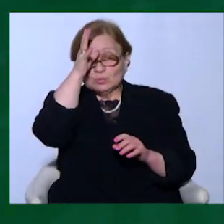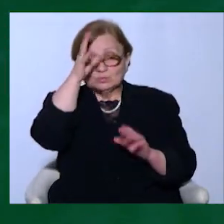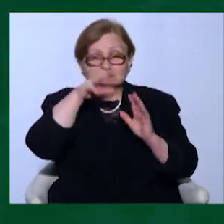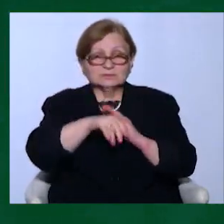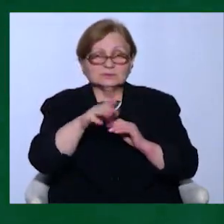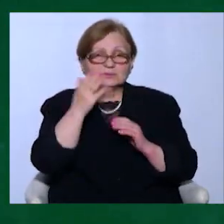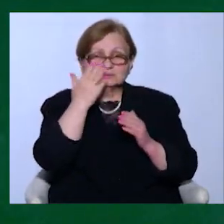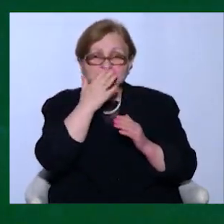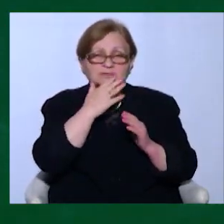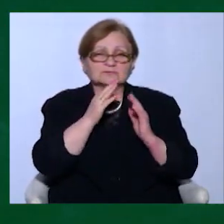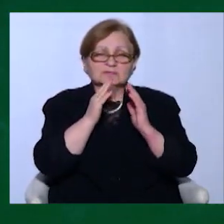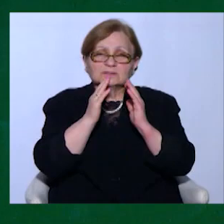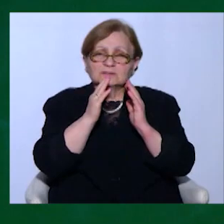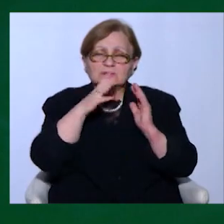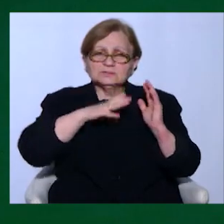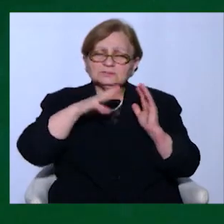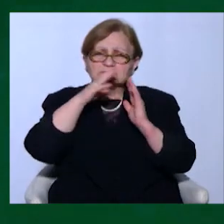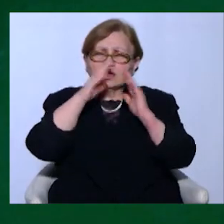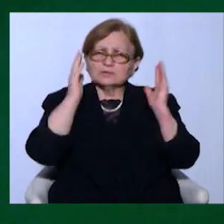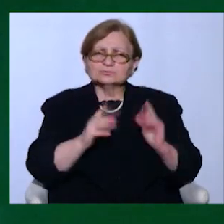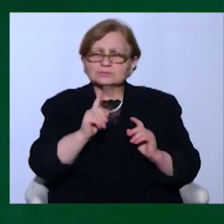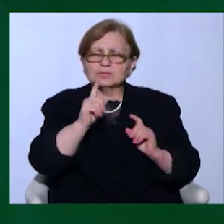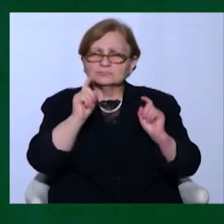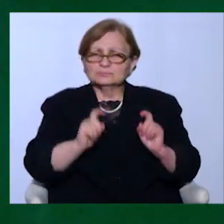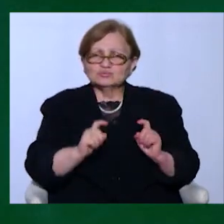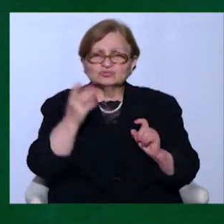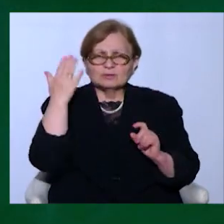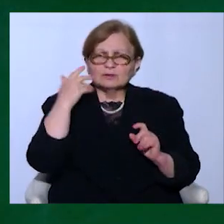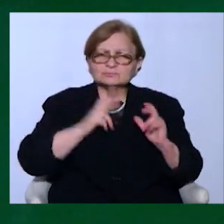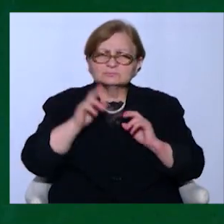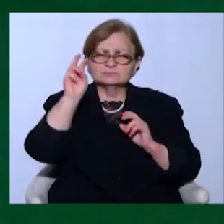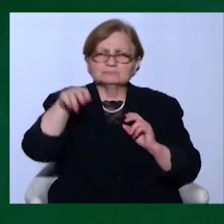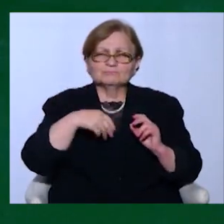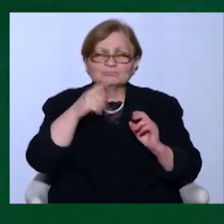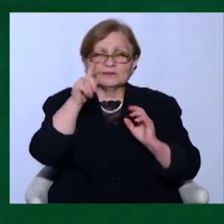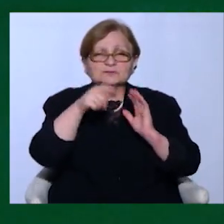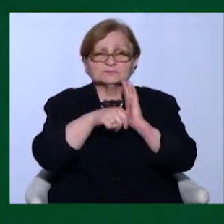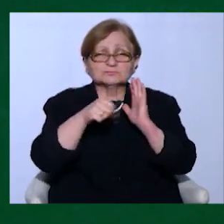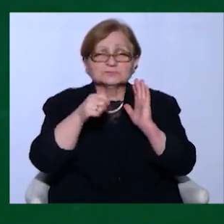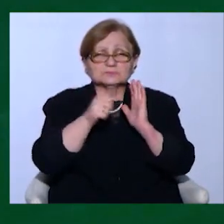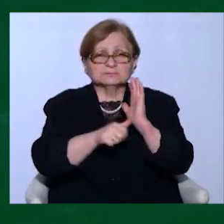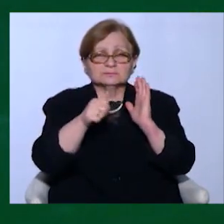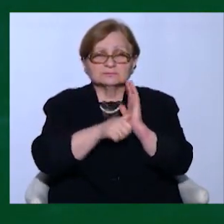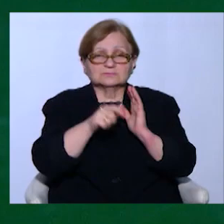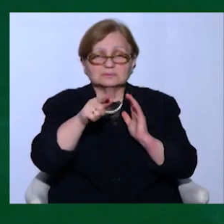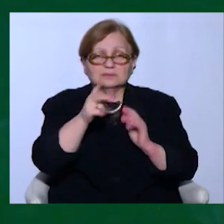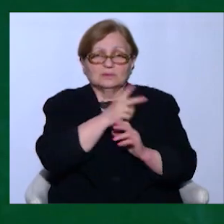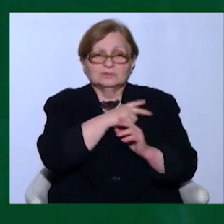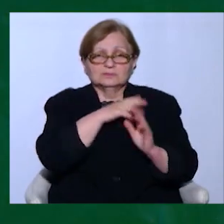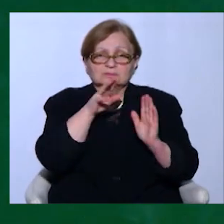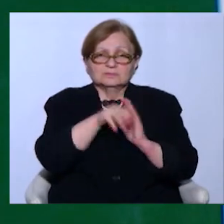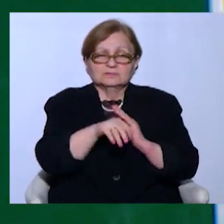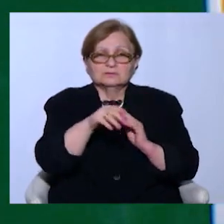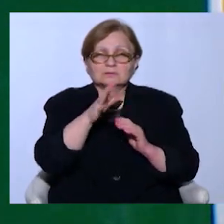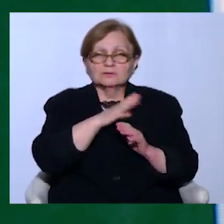წლის დროს თავის სახლში და არა კემბრიჯის უნივერსიტეტში, რომლის სტუდენტი იყო მაშინ. 1666 წელს ბრიტანეთში იყო